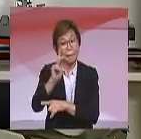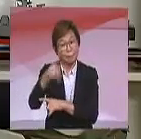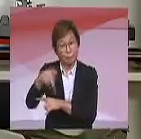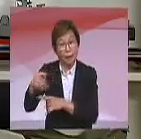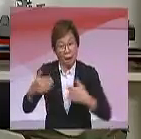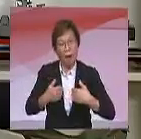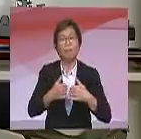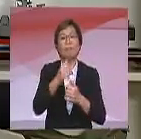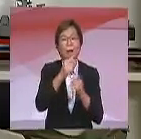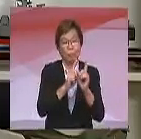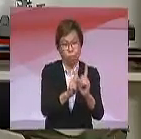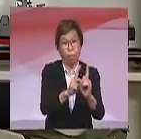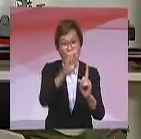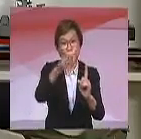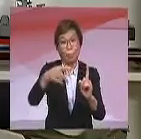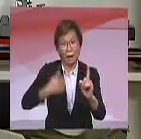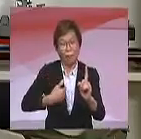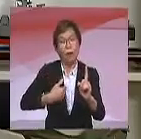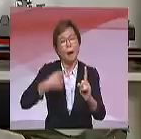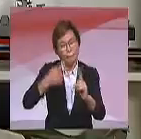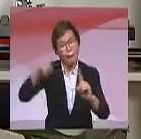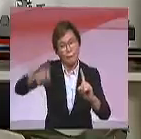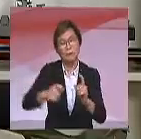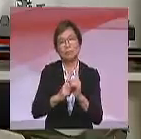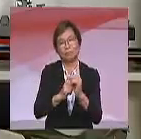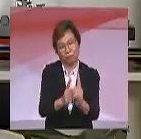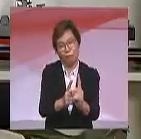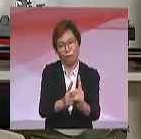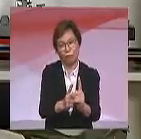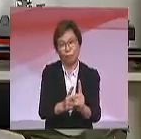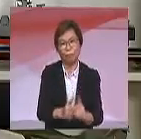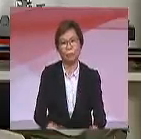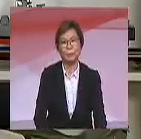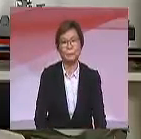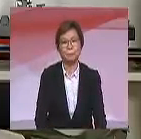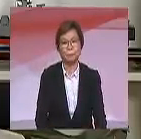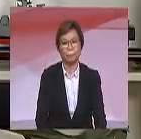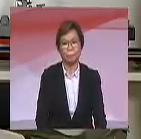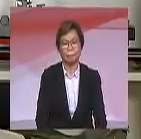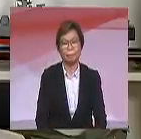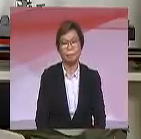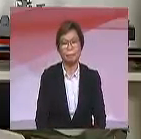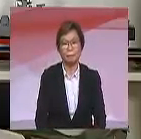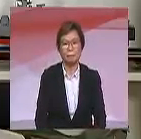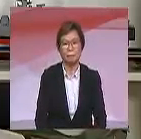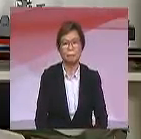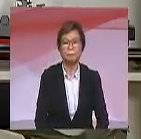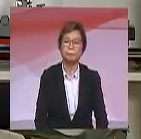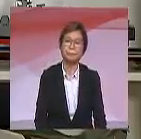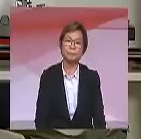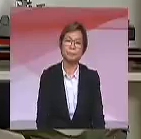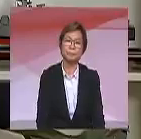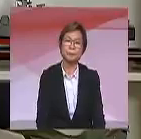PKPP masih terus perlu ataupun masih perlu dipatuhi setiap SOP yang